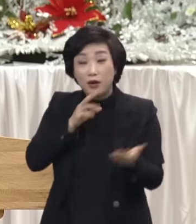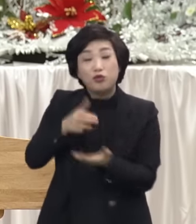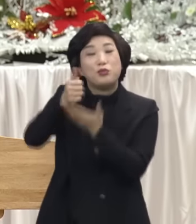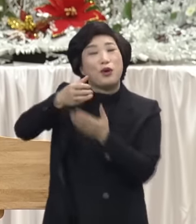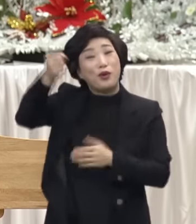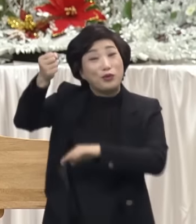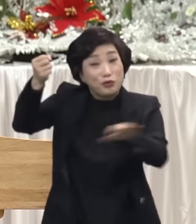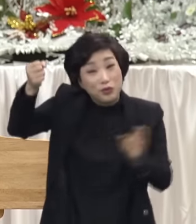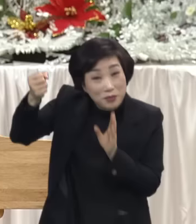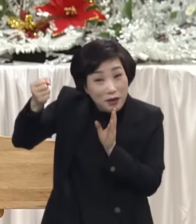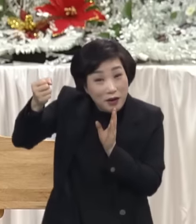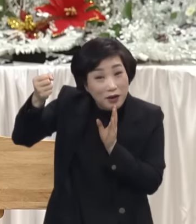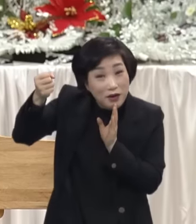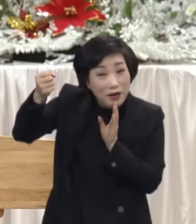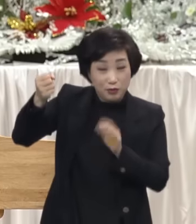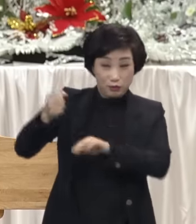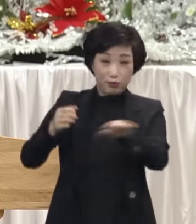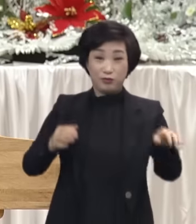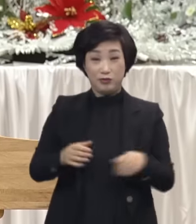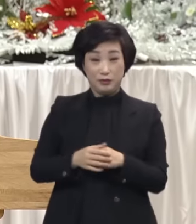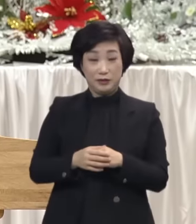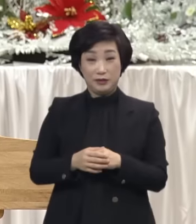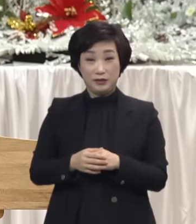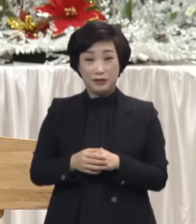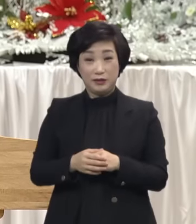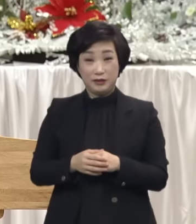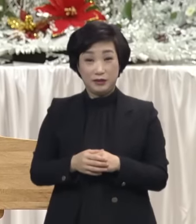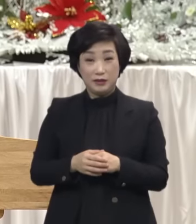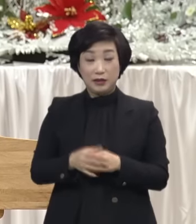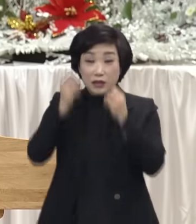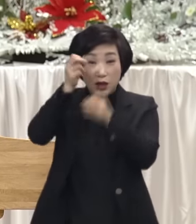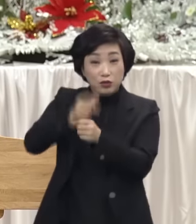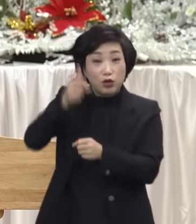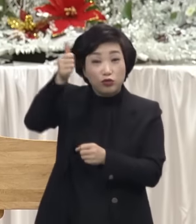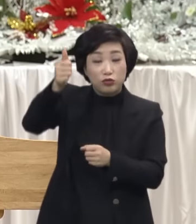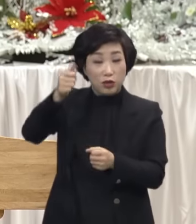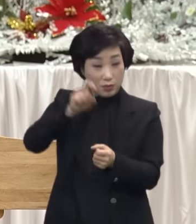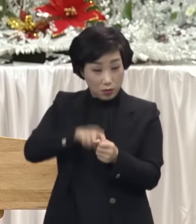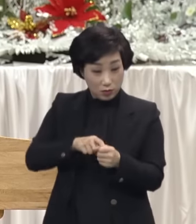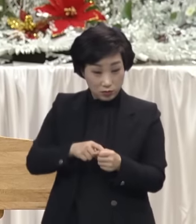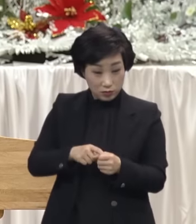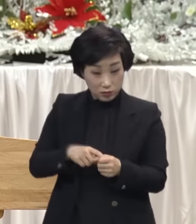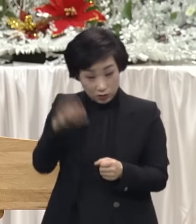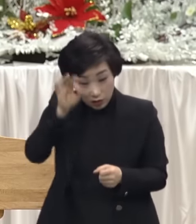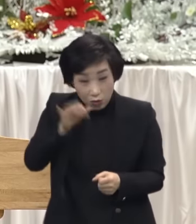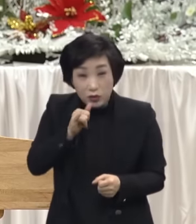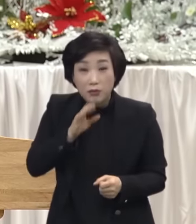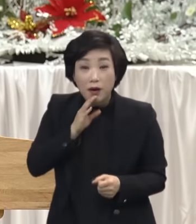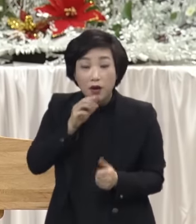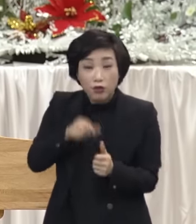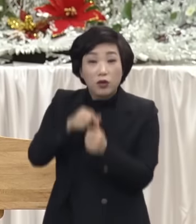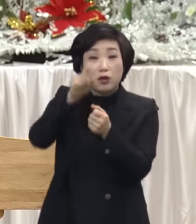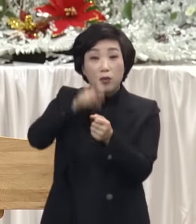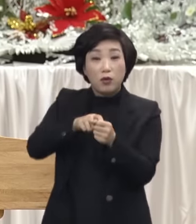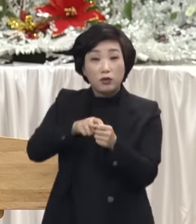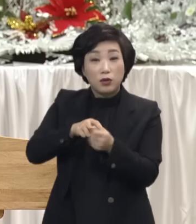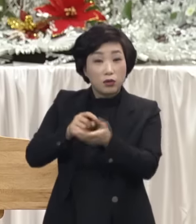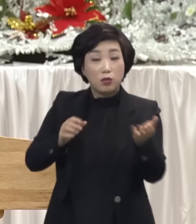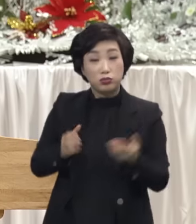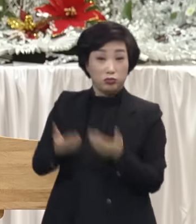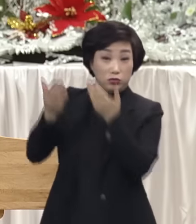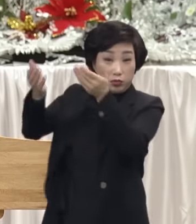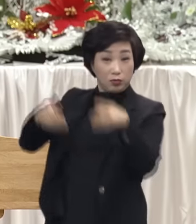것이기에 우리를 통해서 창조하신 목적 구원의 목적을